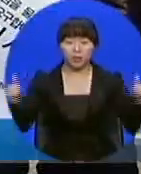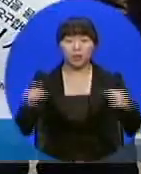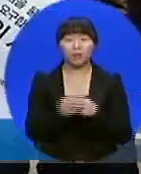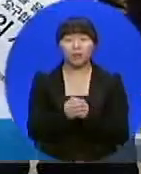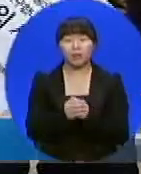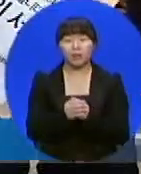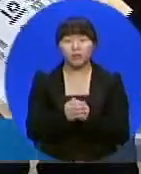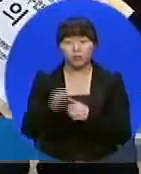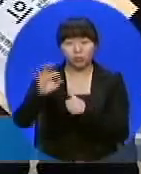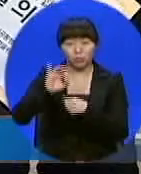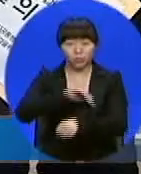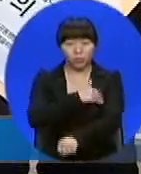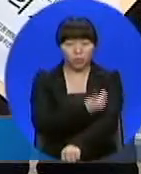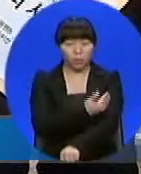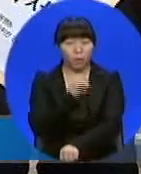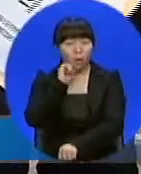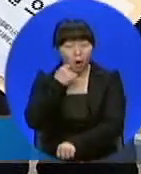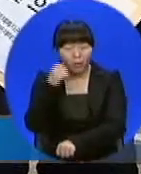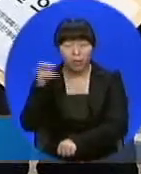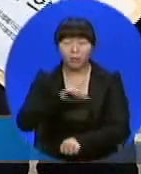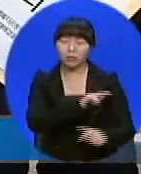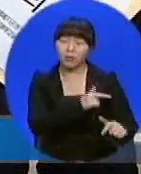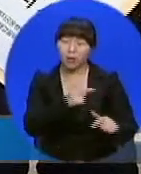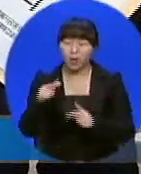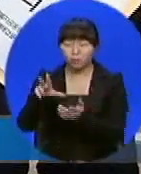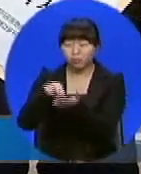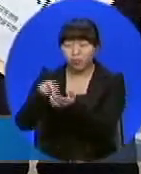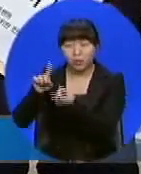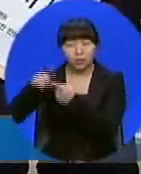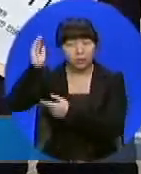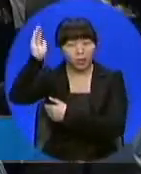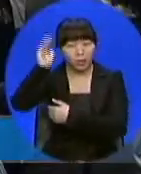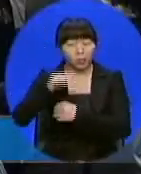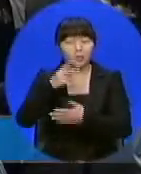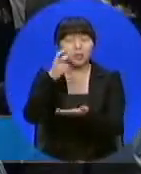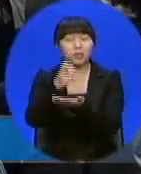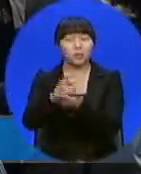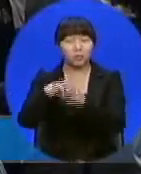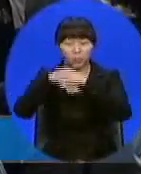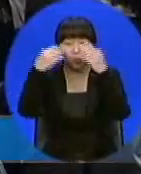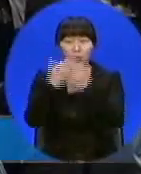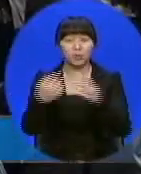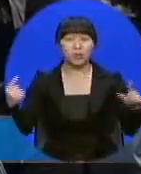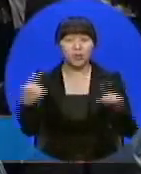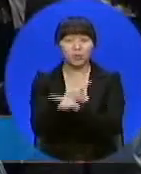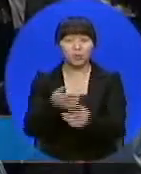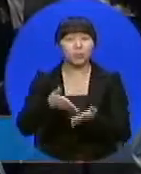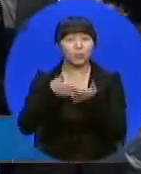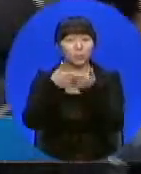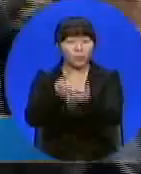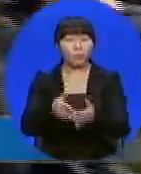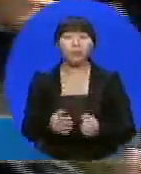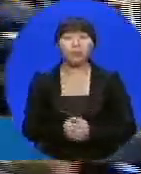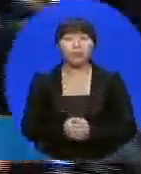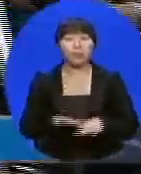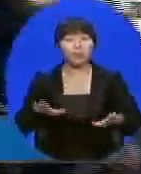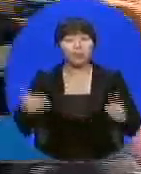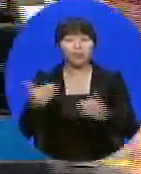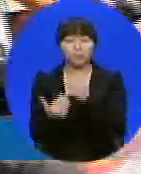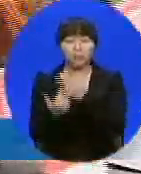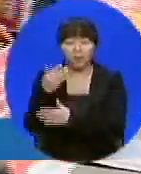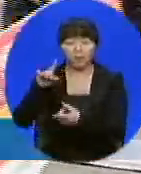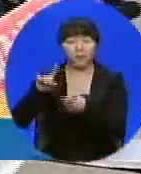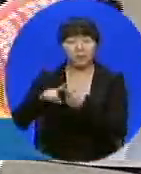폭좁은 수급권과 기초수급자에 대한 인식의 문제 등을 지적하며 제도의 전면적인 개선을 요구하는 한편 이번 사건에